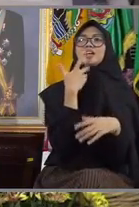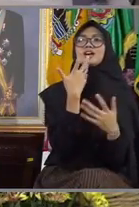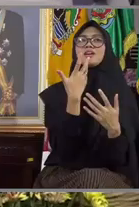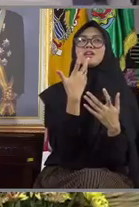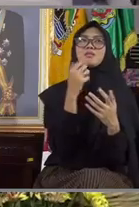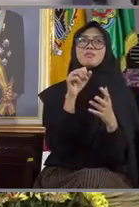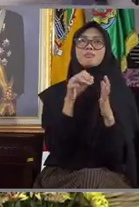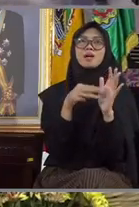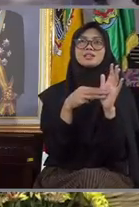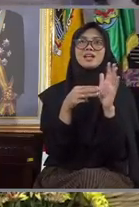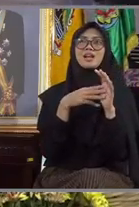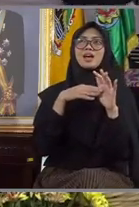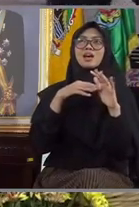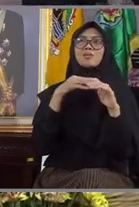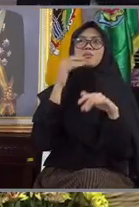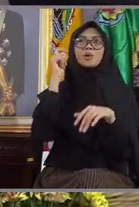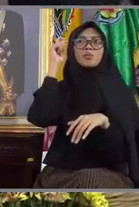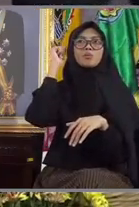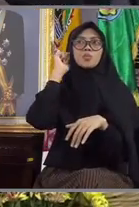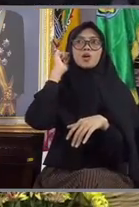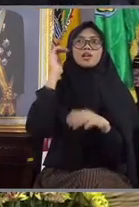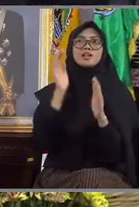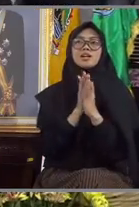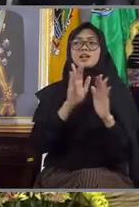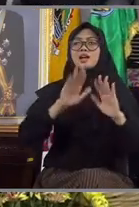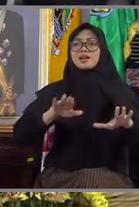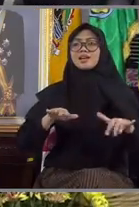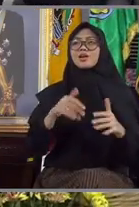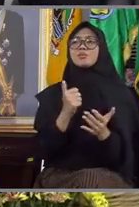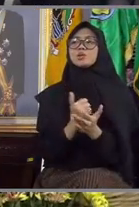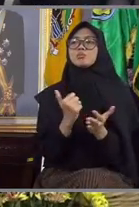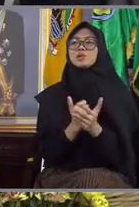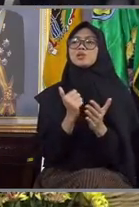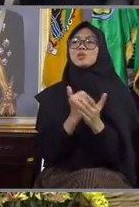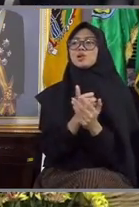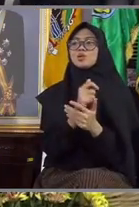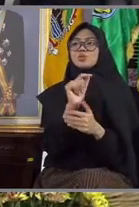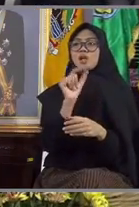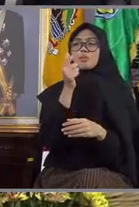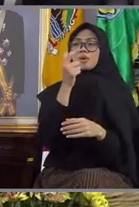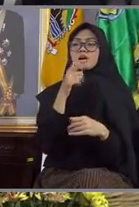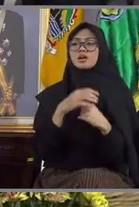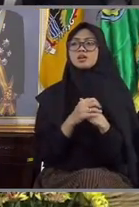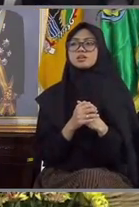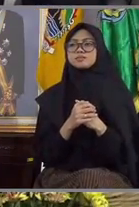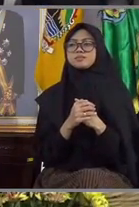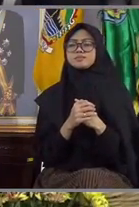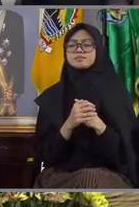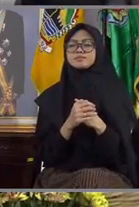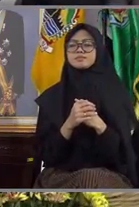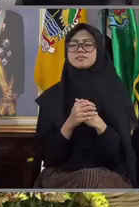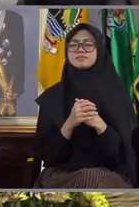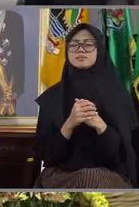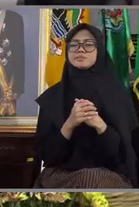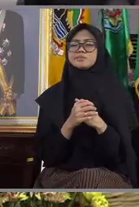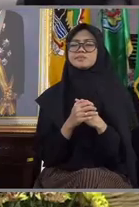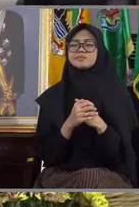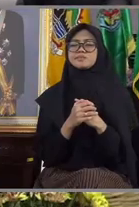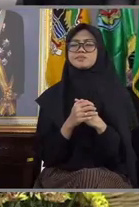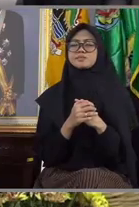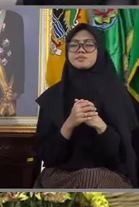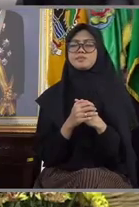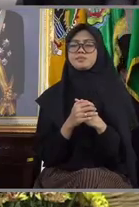perempuan dan anak bisa berkurang persentasenya melalui keberadaan FKKG dan juga